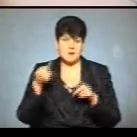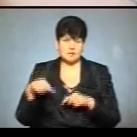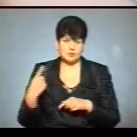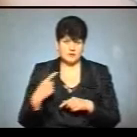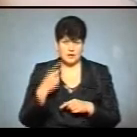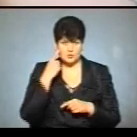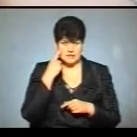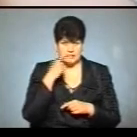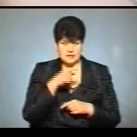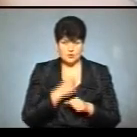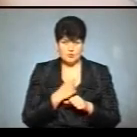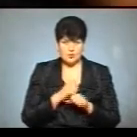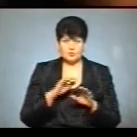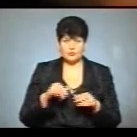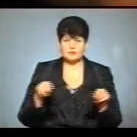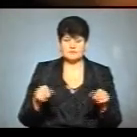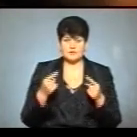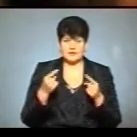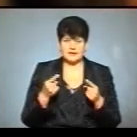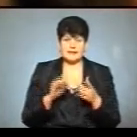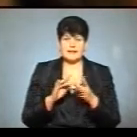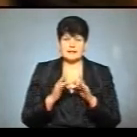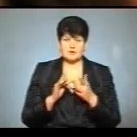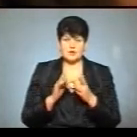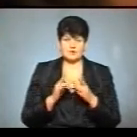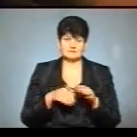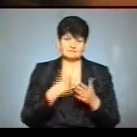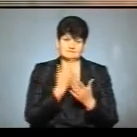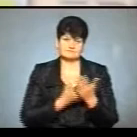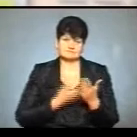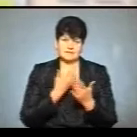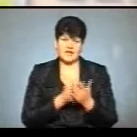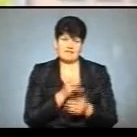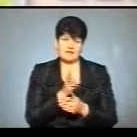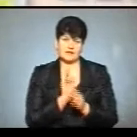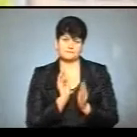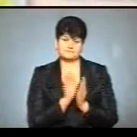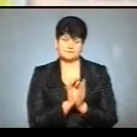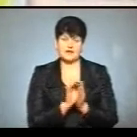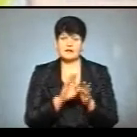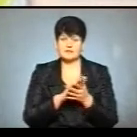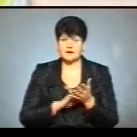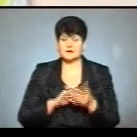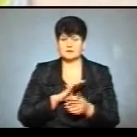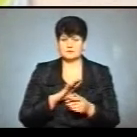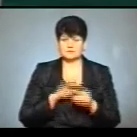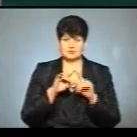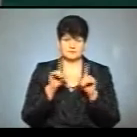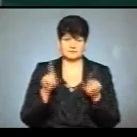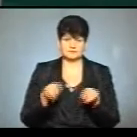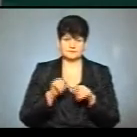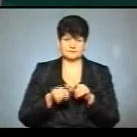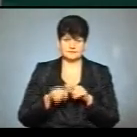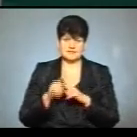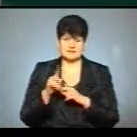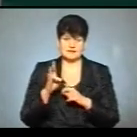оцінювали її роботу. Потім створила електронне портфоліо з конспектами уроку та відеоматеріалами. Далі проходила зовнішнє незалежне оцінювання. Не